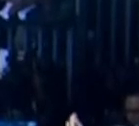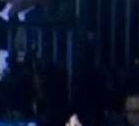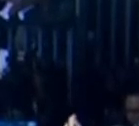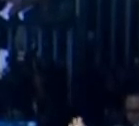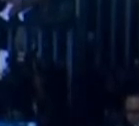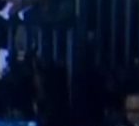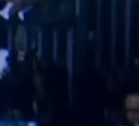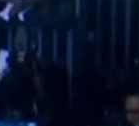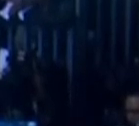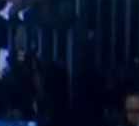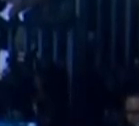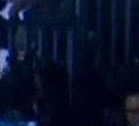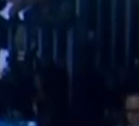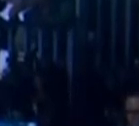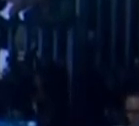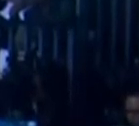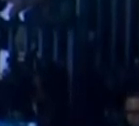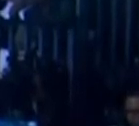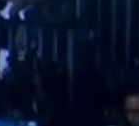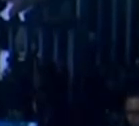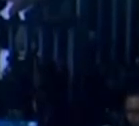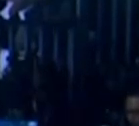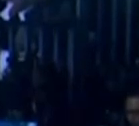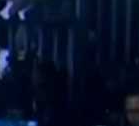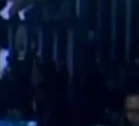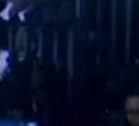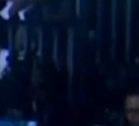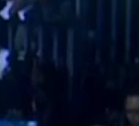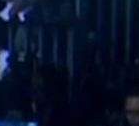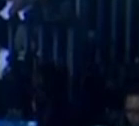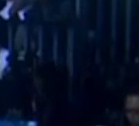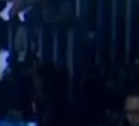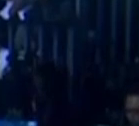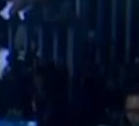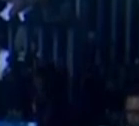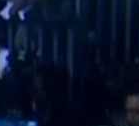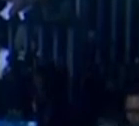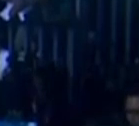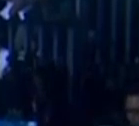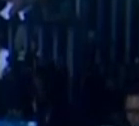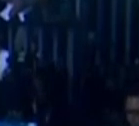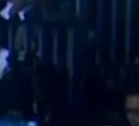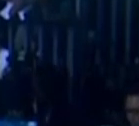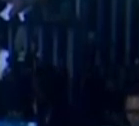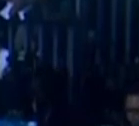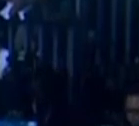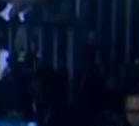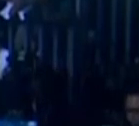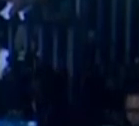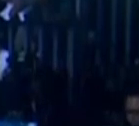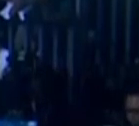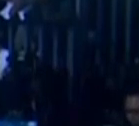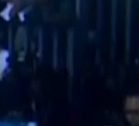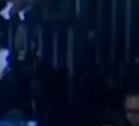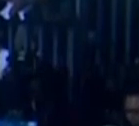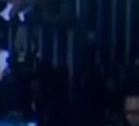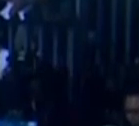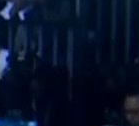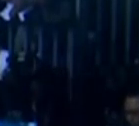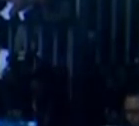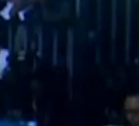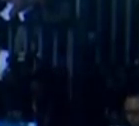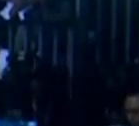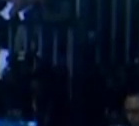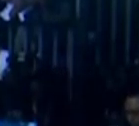dan dengan mendoakan serta merestui Gibran menjadi cawapres Prabowo. Padahal secara bodon, jika perolehan suara Prabowo